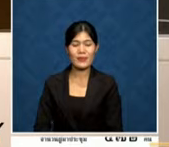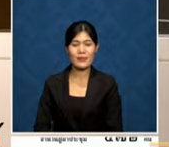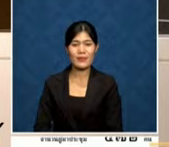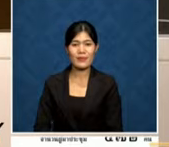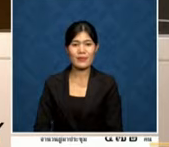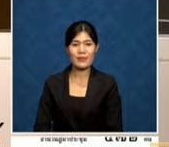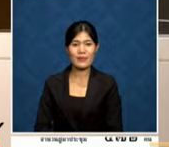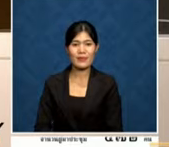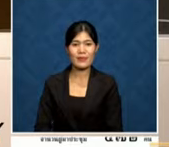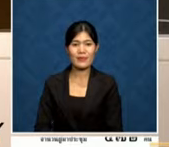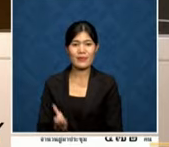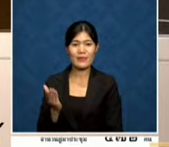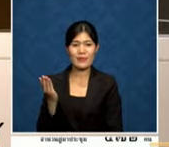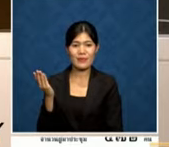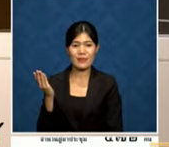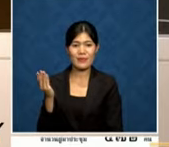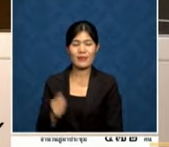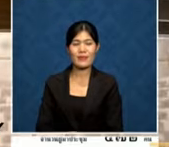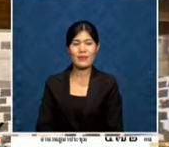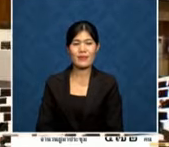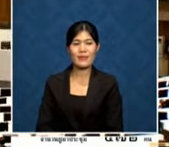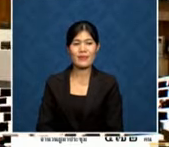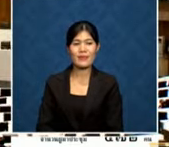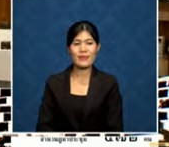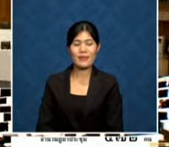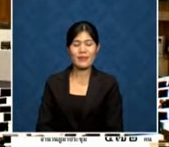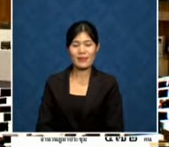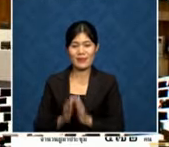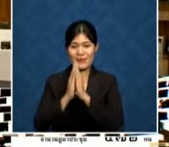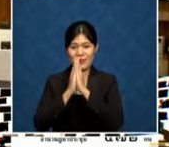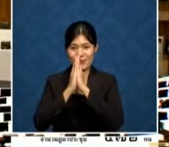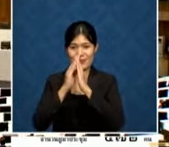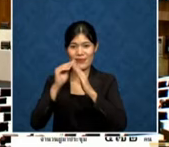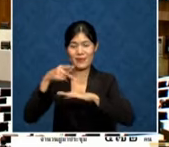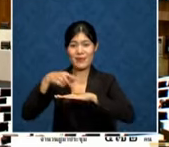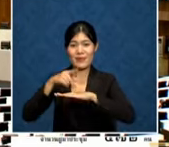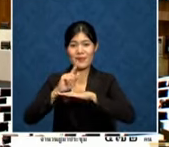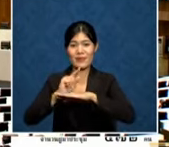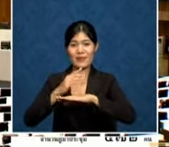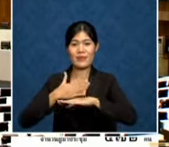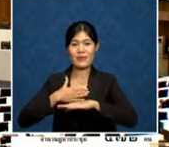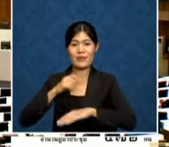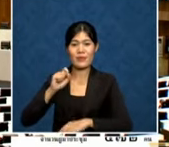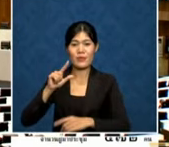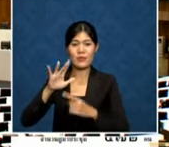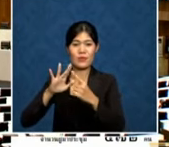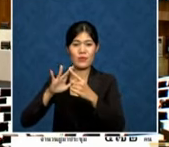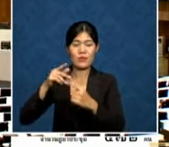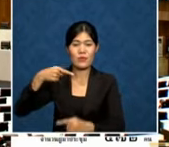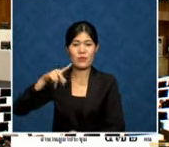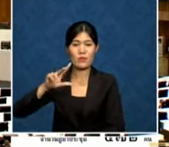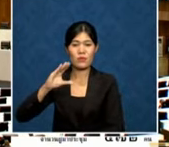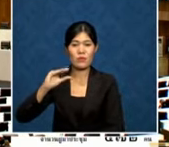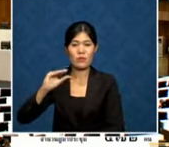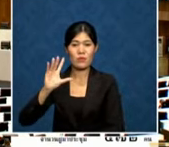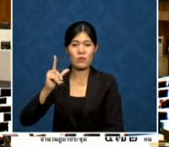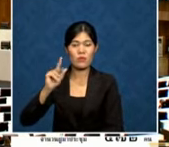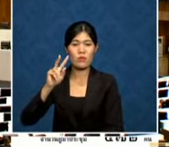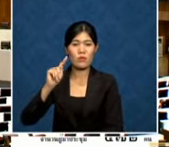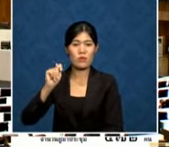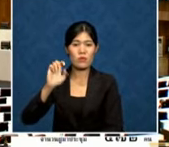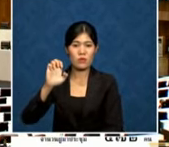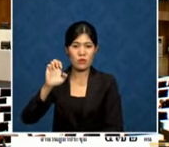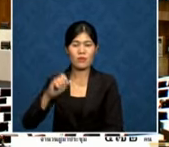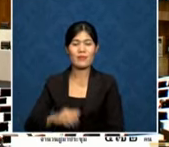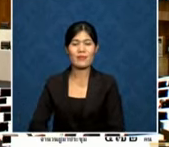ไชยสัจเชิญครับครับเรียนประธานสภาที่เคารพครับผมศุภโชติครับศุภโชติชัยสัตว์ครับผู้แทนราษฎร